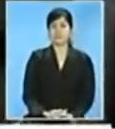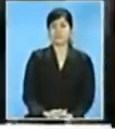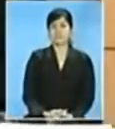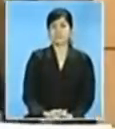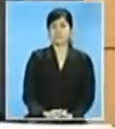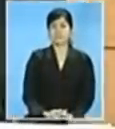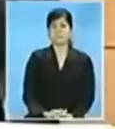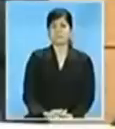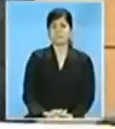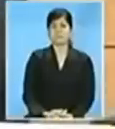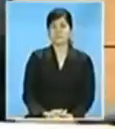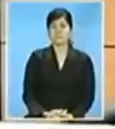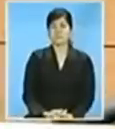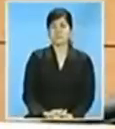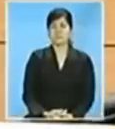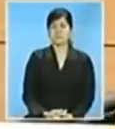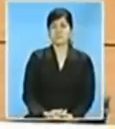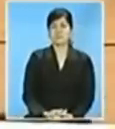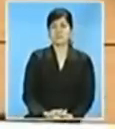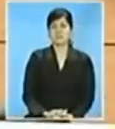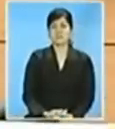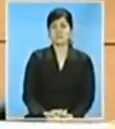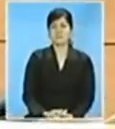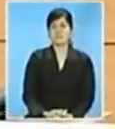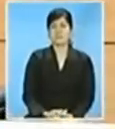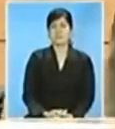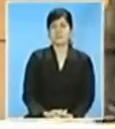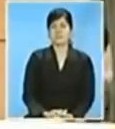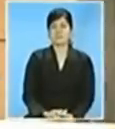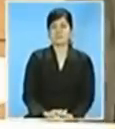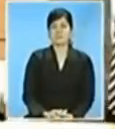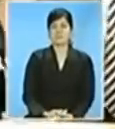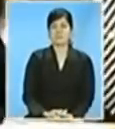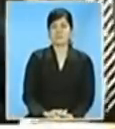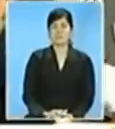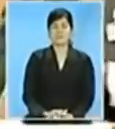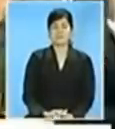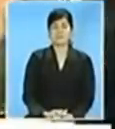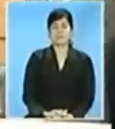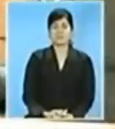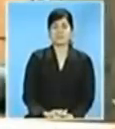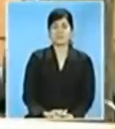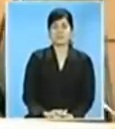ปเชิญครับเชิญตำรวจรัฐสภาครับนำพาท่านออกไปด้วยครับเชิญฮะ